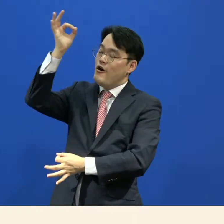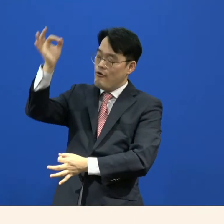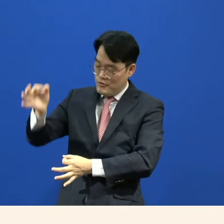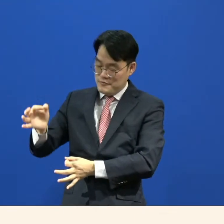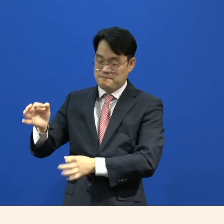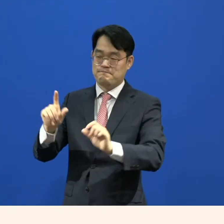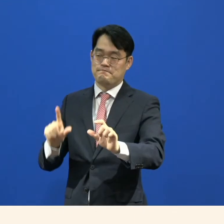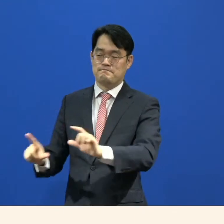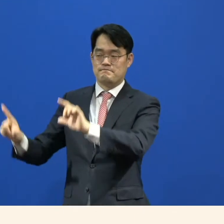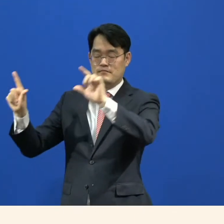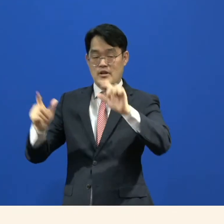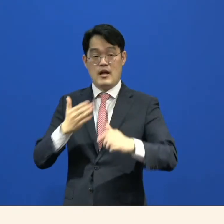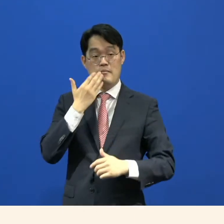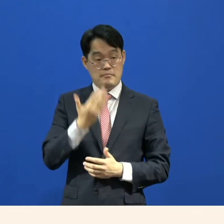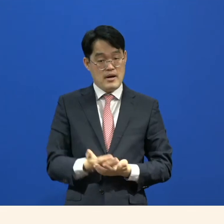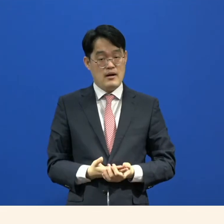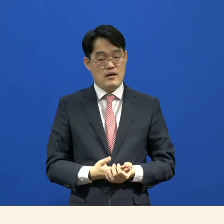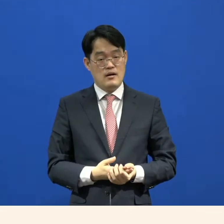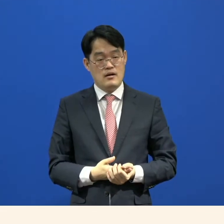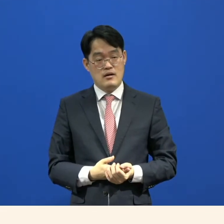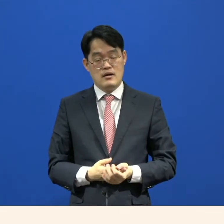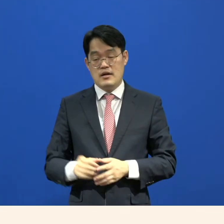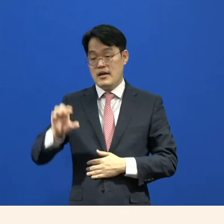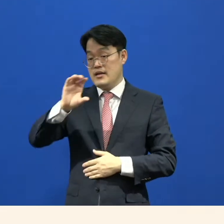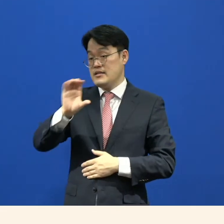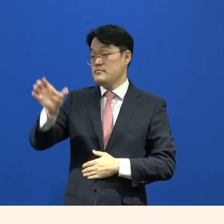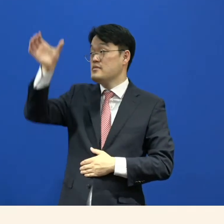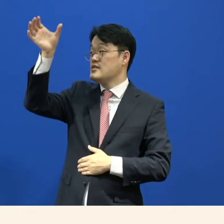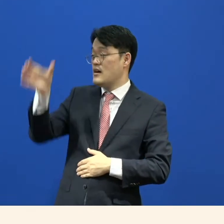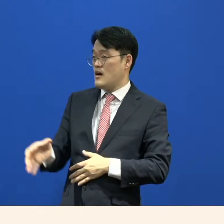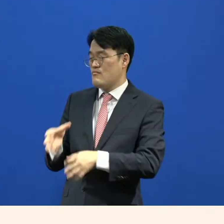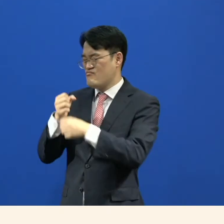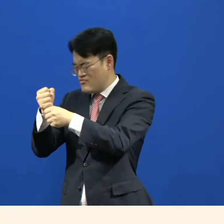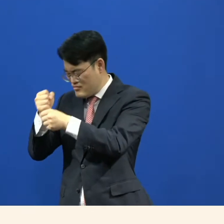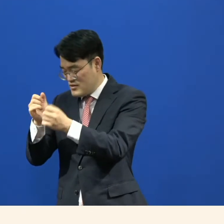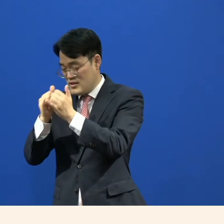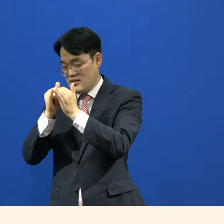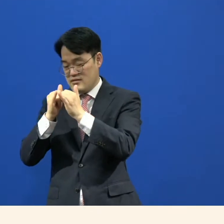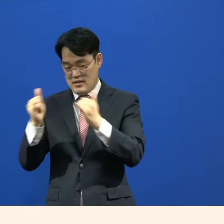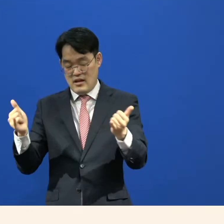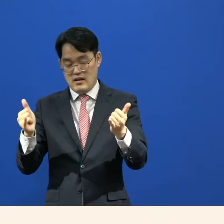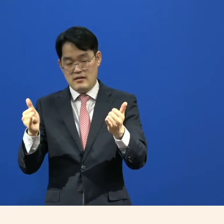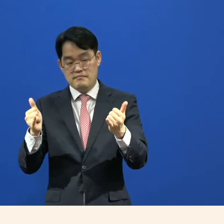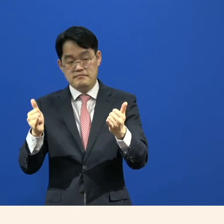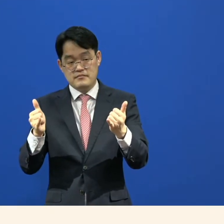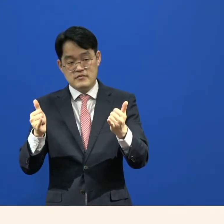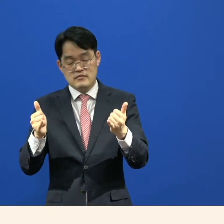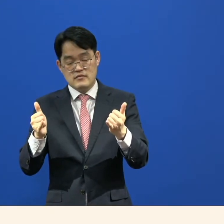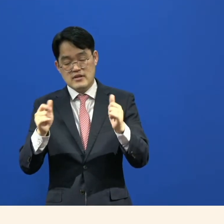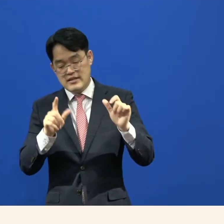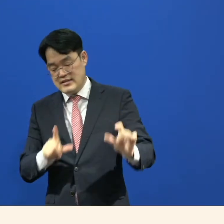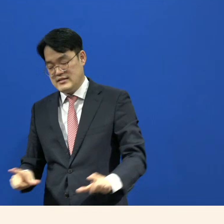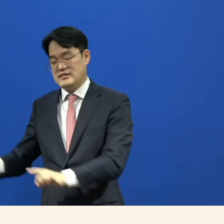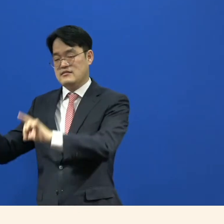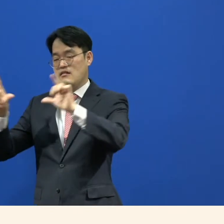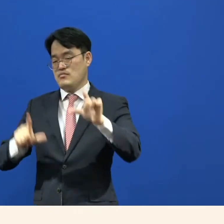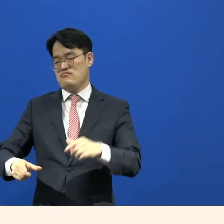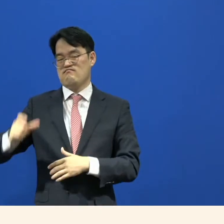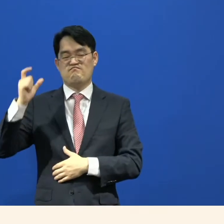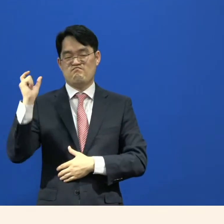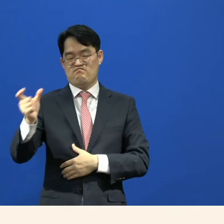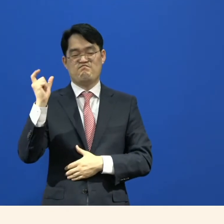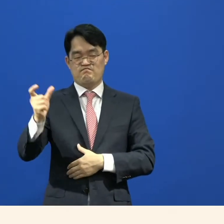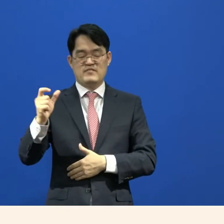십자가 중심에 놓인 삶은 단단합니다. 가볍지 않습니다. 사람들의 평가에 휘둘리지 않습니다. 십자가 안에서 내 존재감, 그